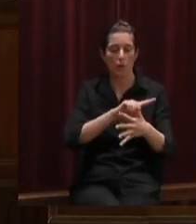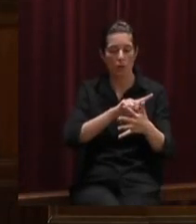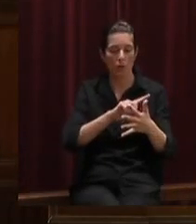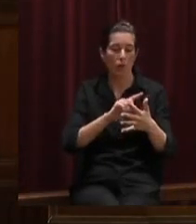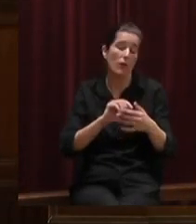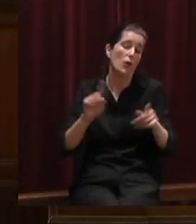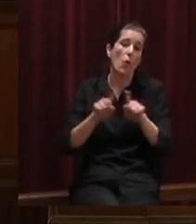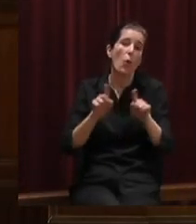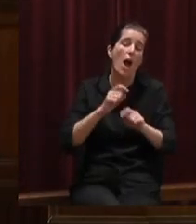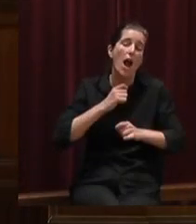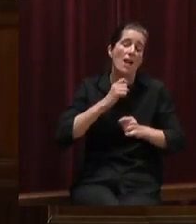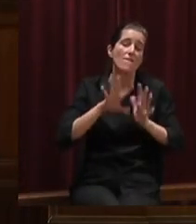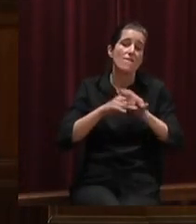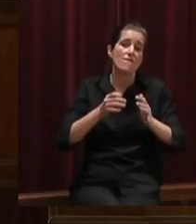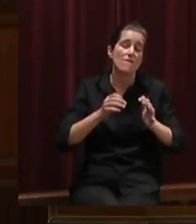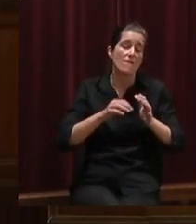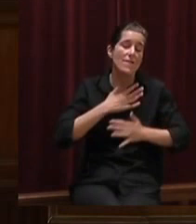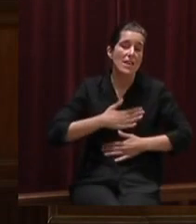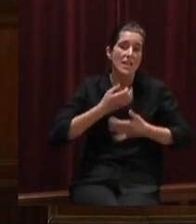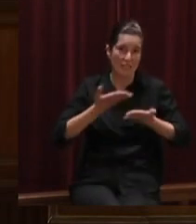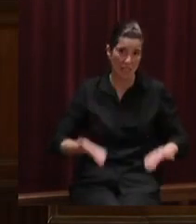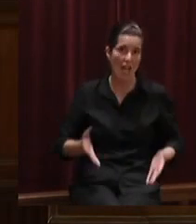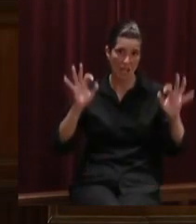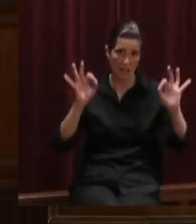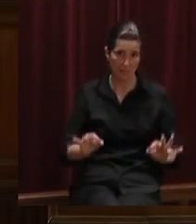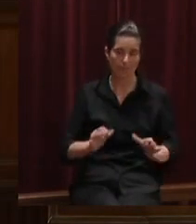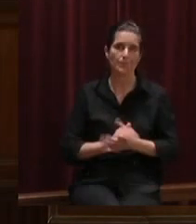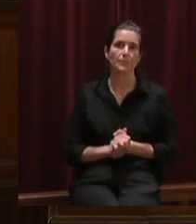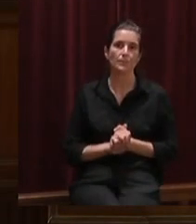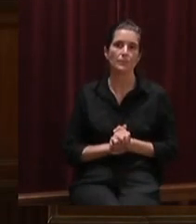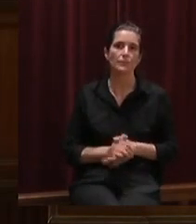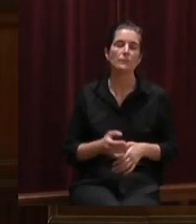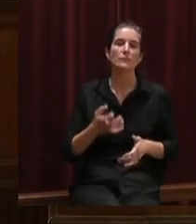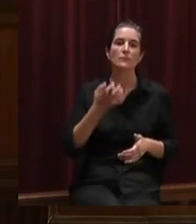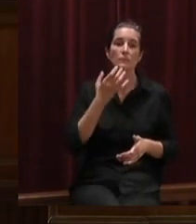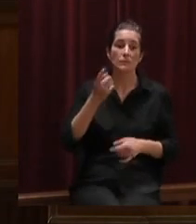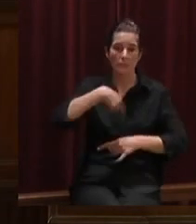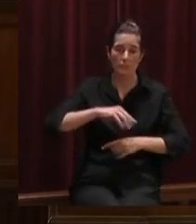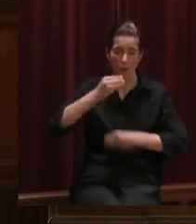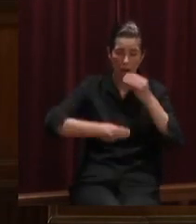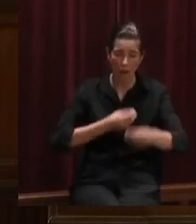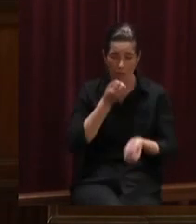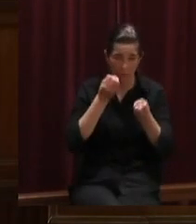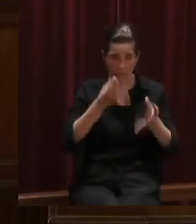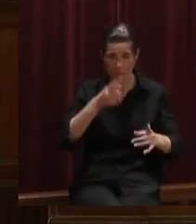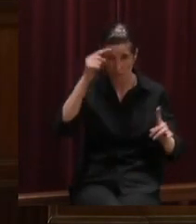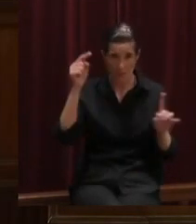Parl d'un dret de tothom, que només serà real si actuem amb la major solvència i la major